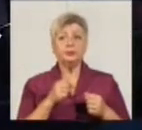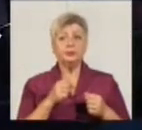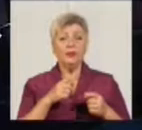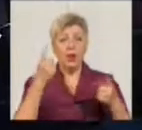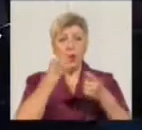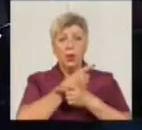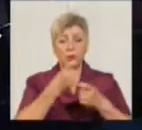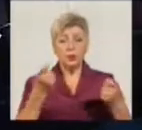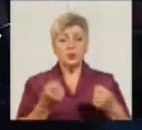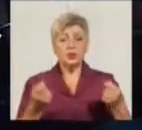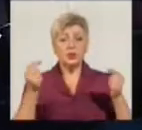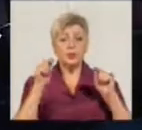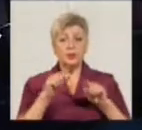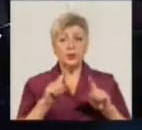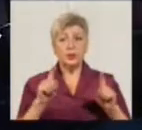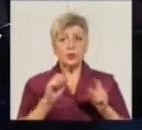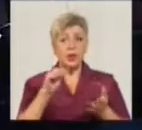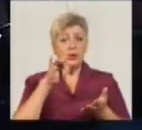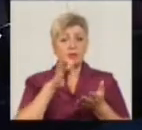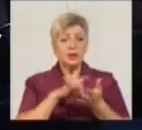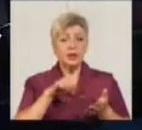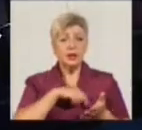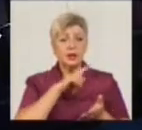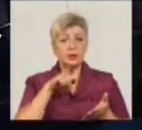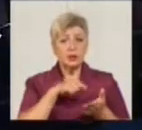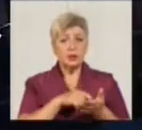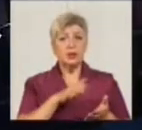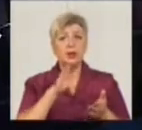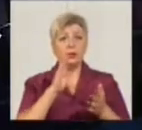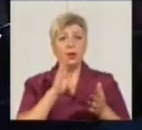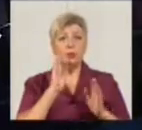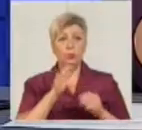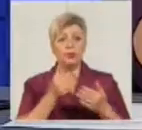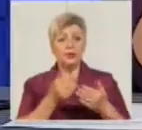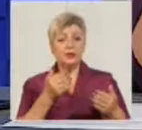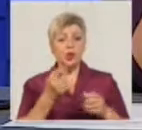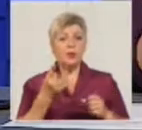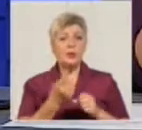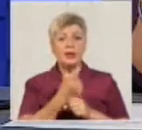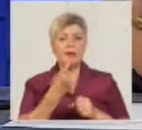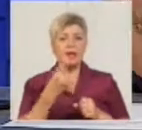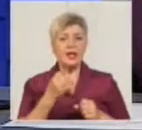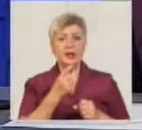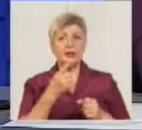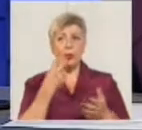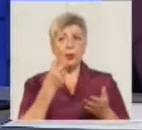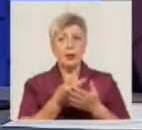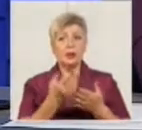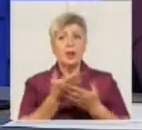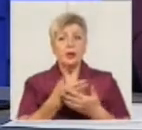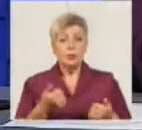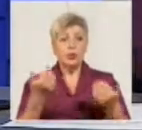оголосили про те, що по центральних містах України пройде допрем'єрний показ, ми вже тоді звернулись